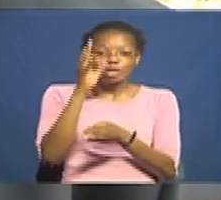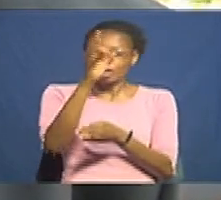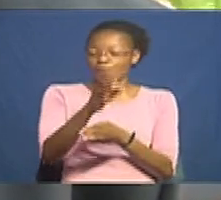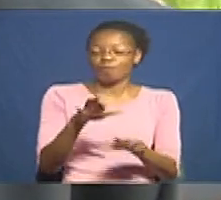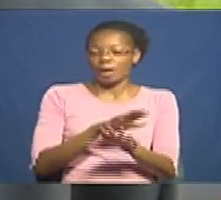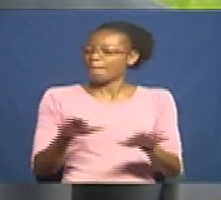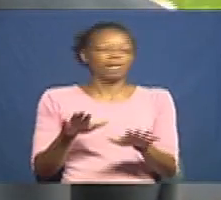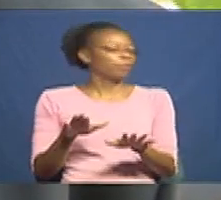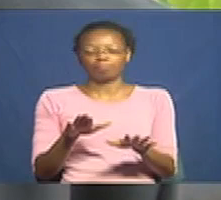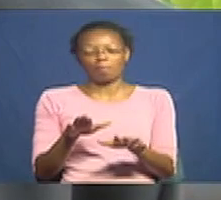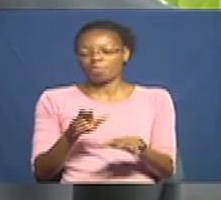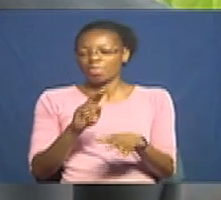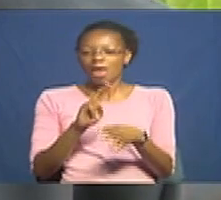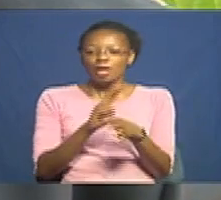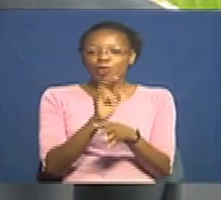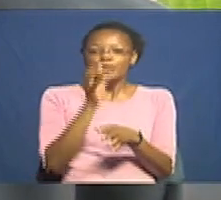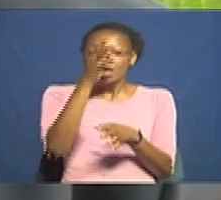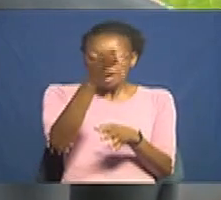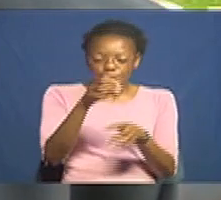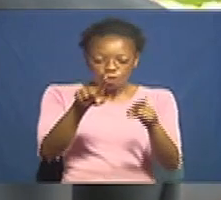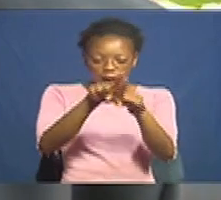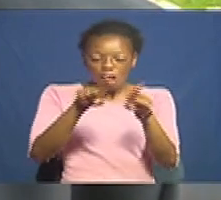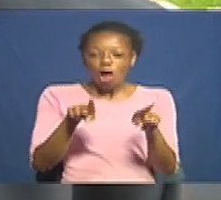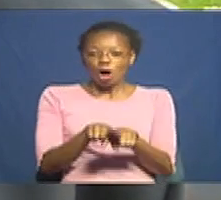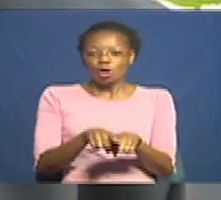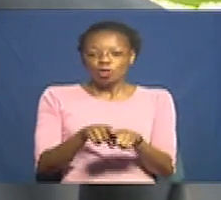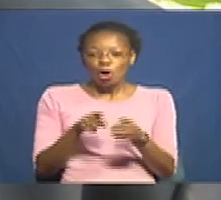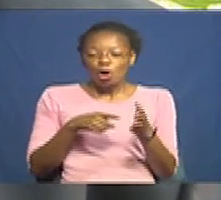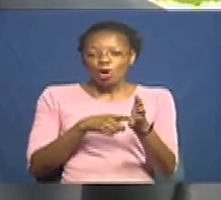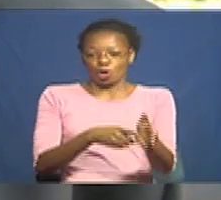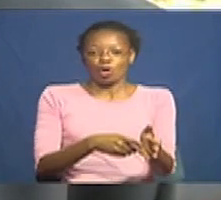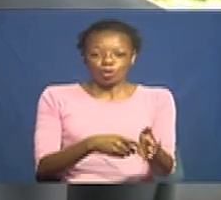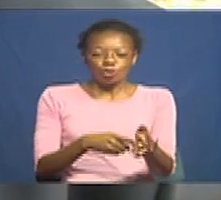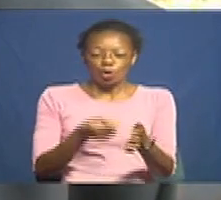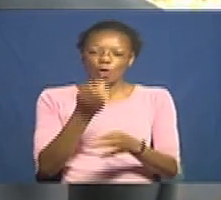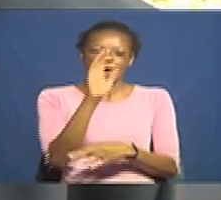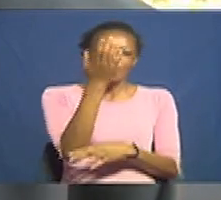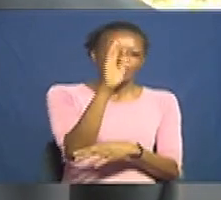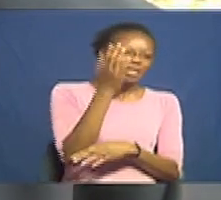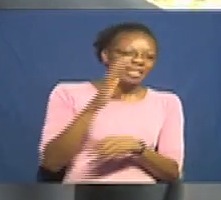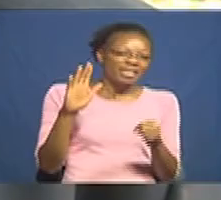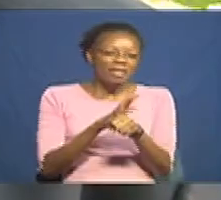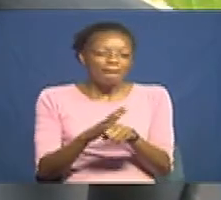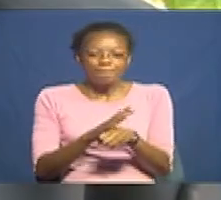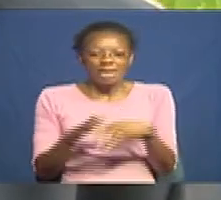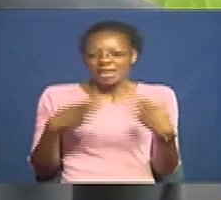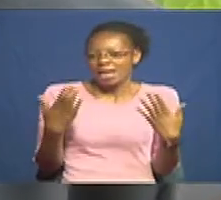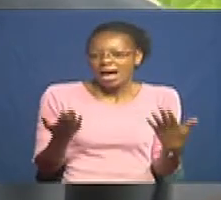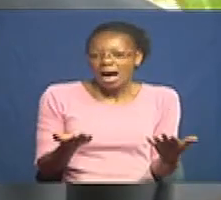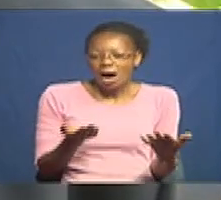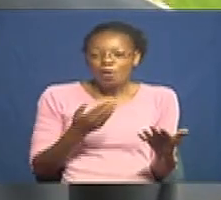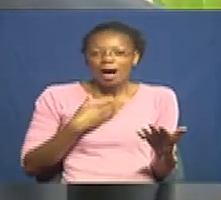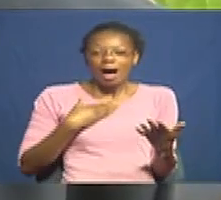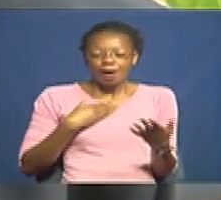use lakini sana sana kuonyesha wingi wa miti kama national